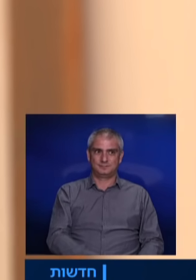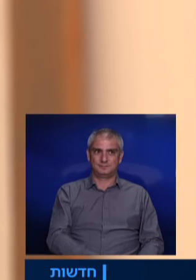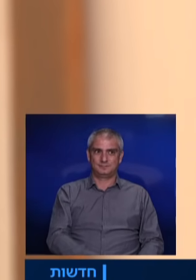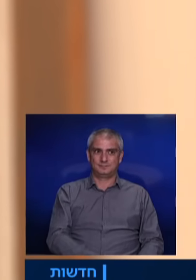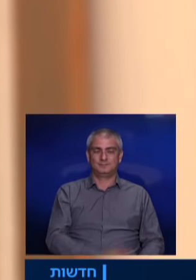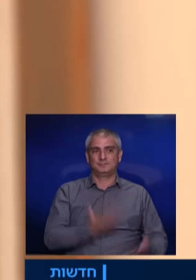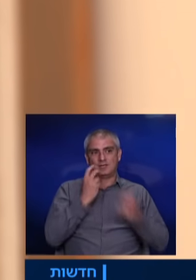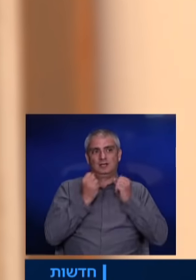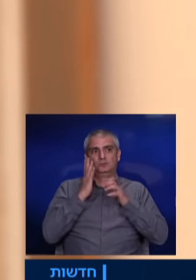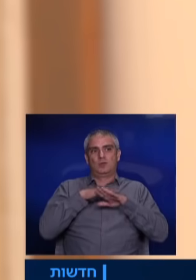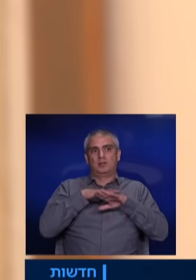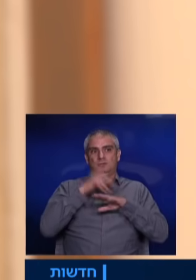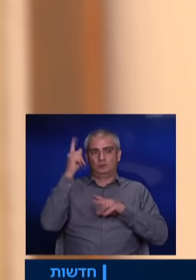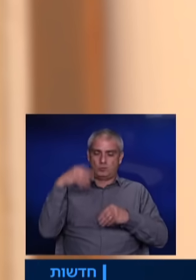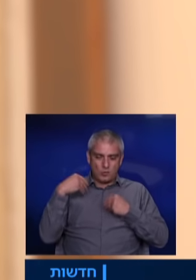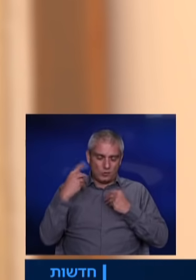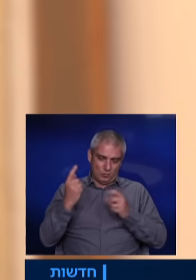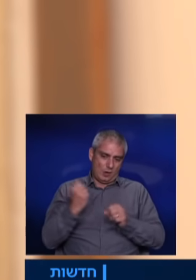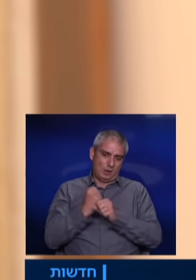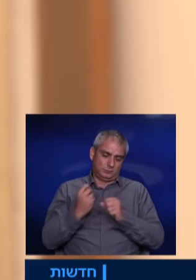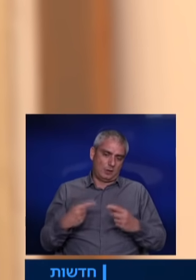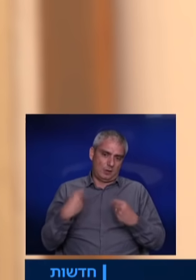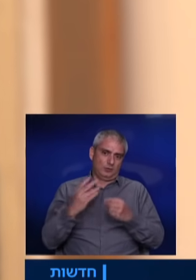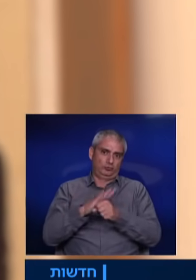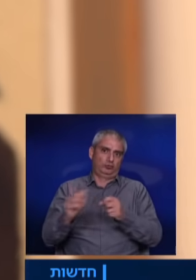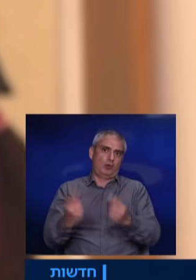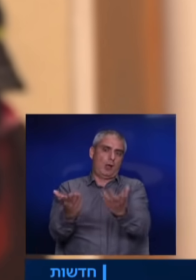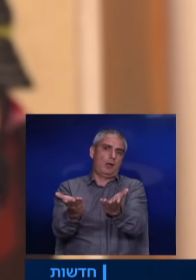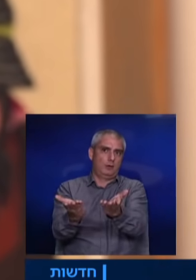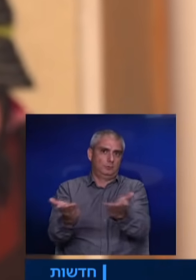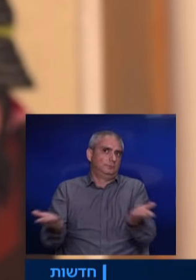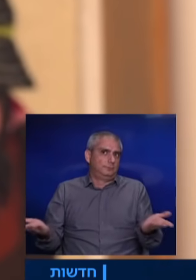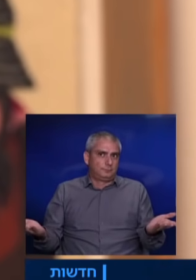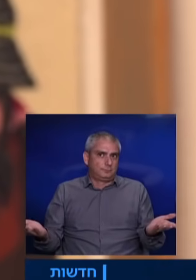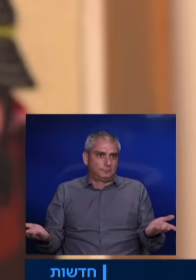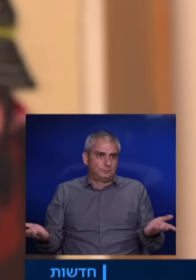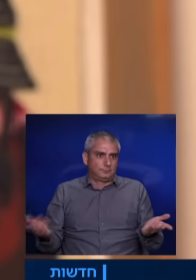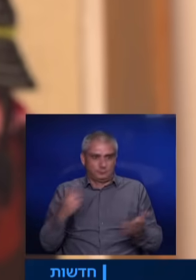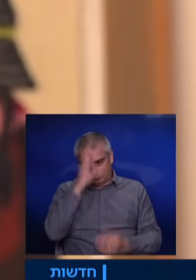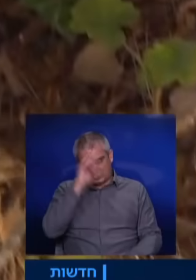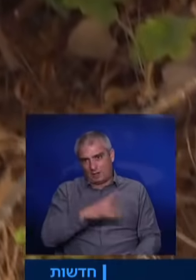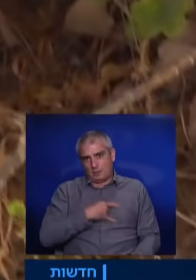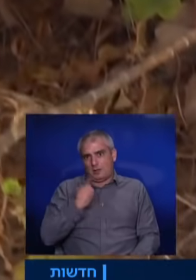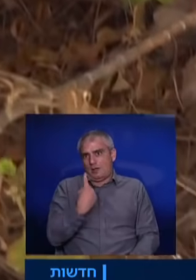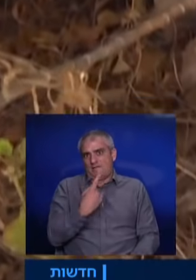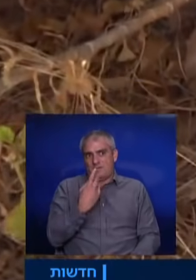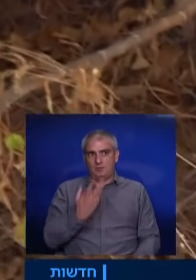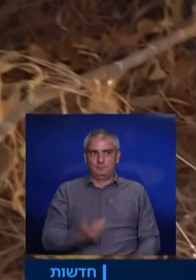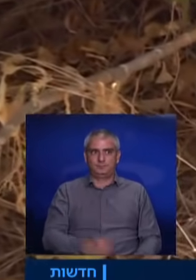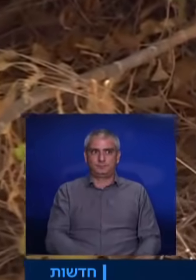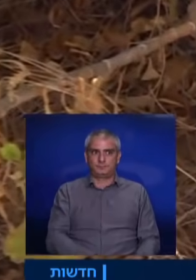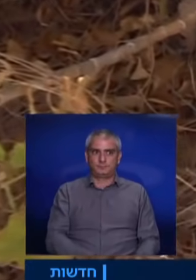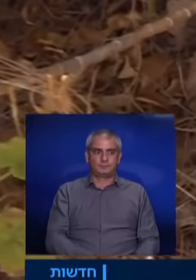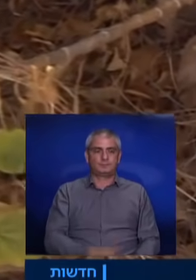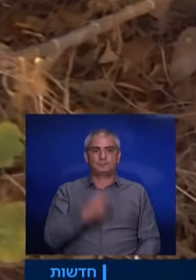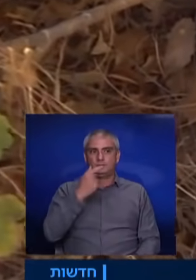היה לו קשה מאוד לסלוח על זה שהוא נתן לשואה לקרות בתור ילד שחווה אותה.